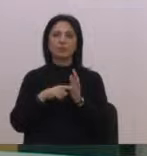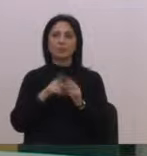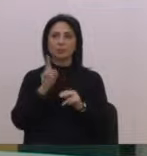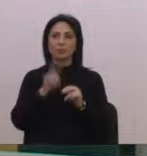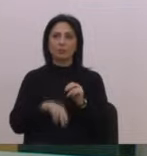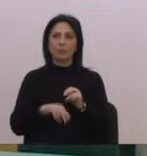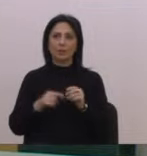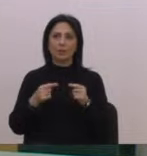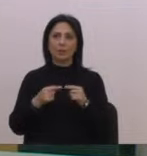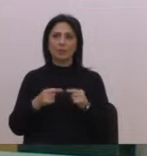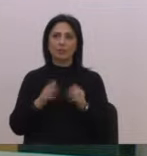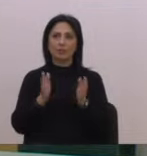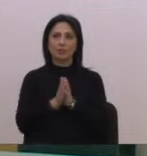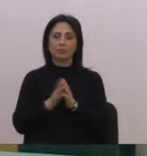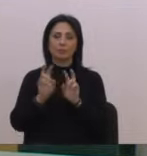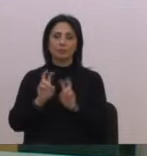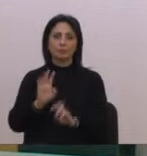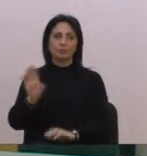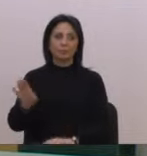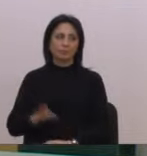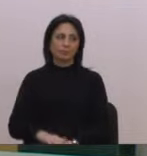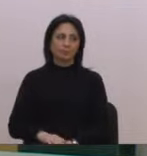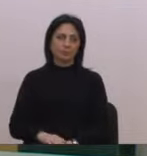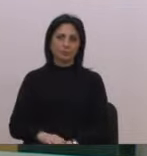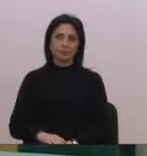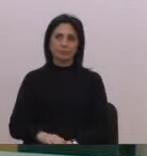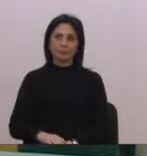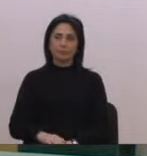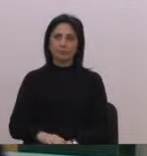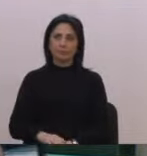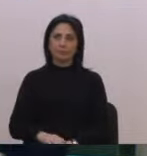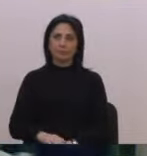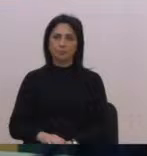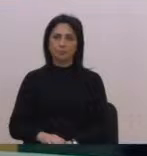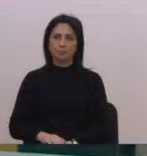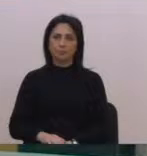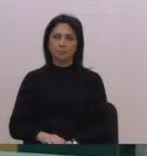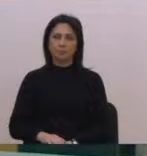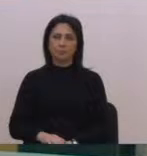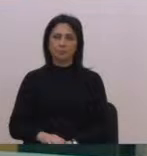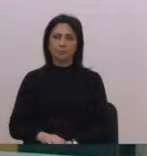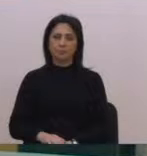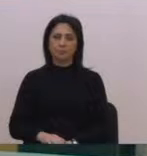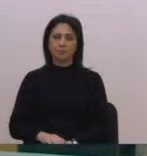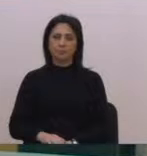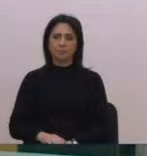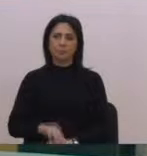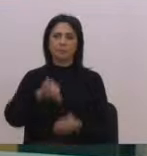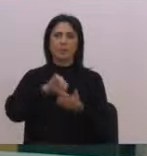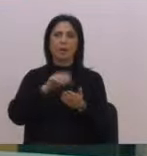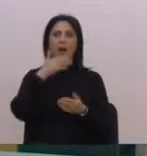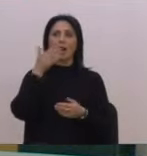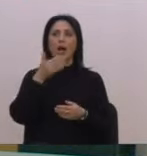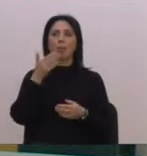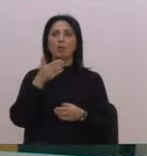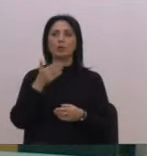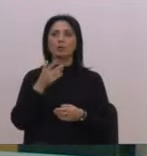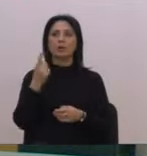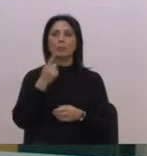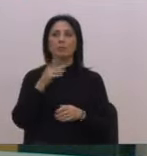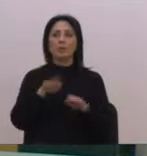პასუხის გაცემა, გთხოვთ დაიკავოთ ადგილი ბატონ ლევან და ახლა გამოსვლები